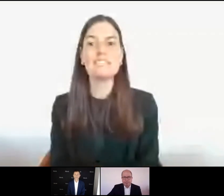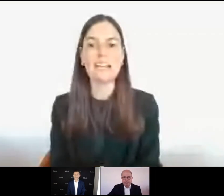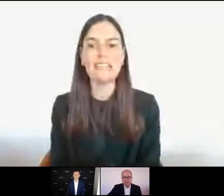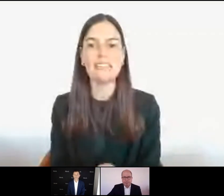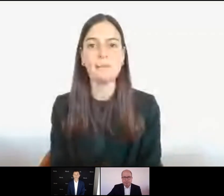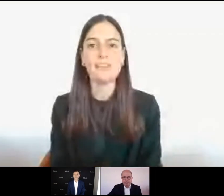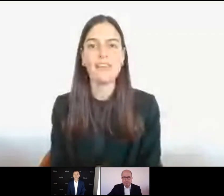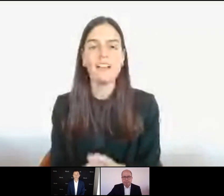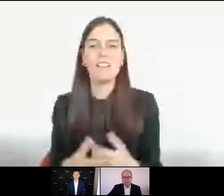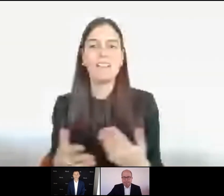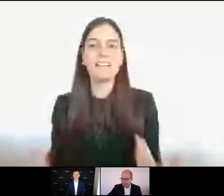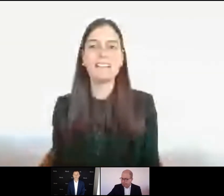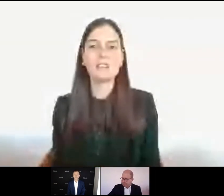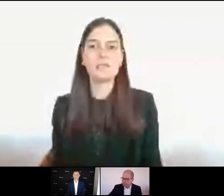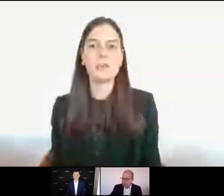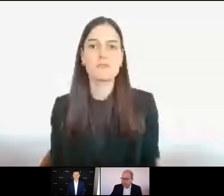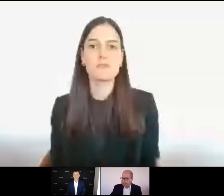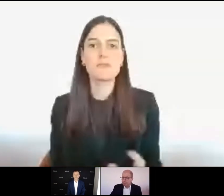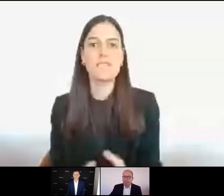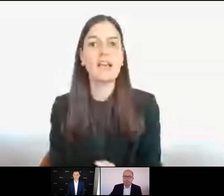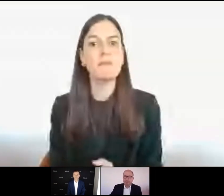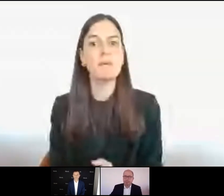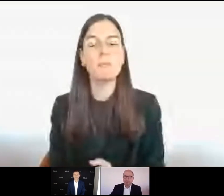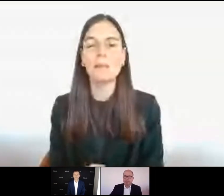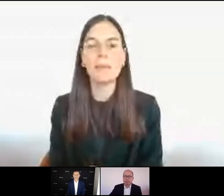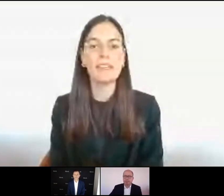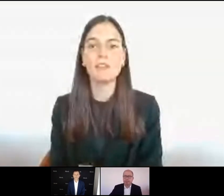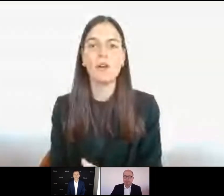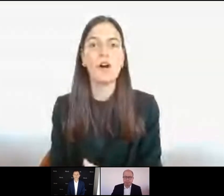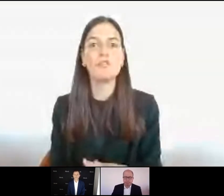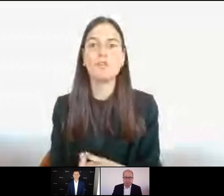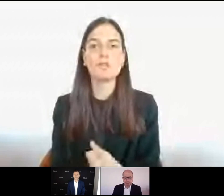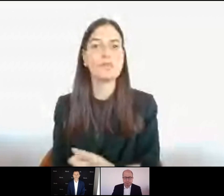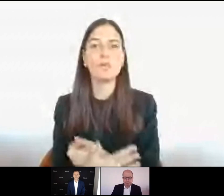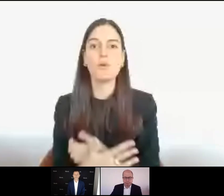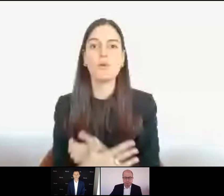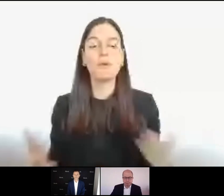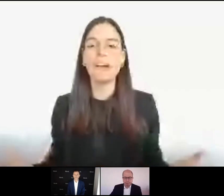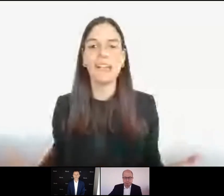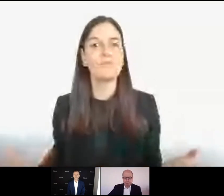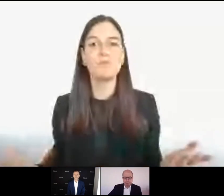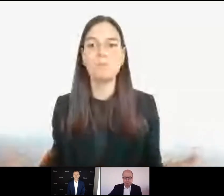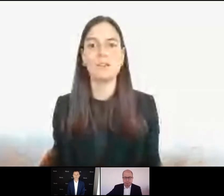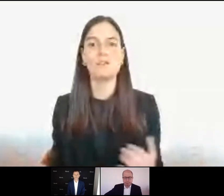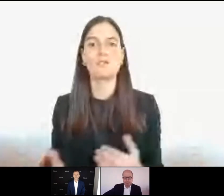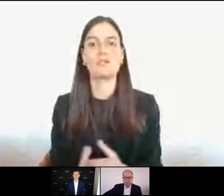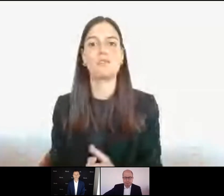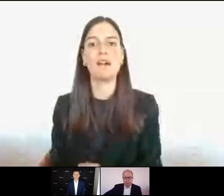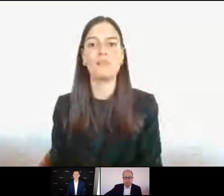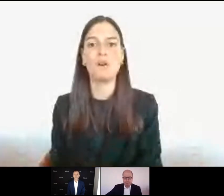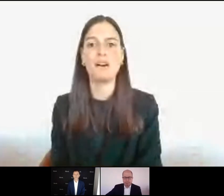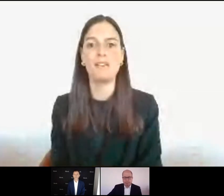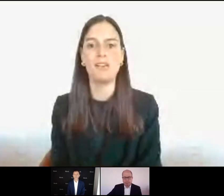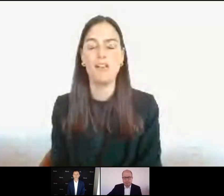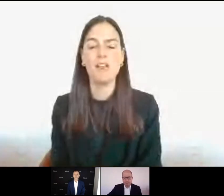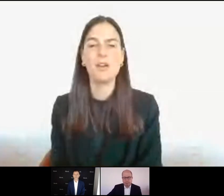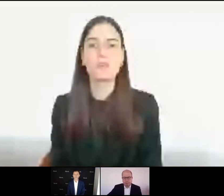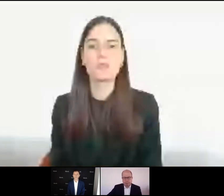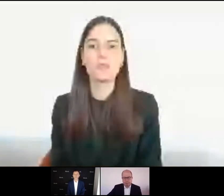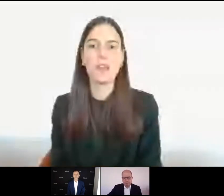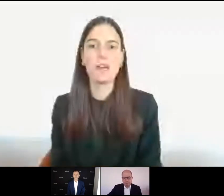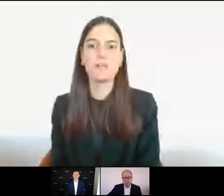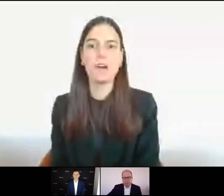de fiscalité. La détention en société, elle me permet, en fonction, pareil, du bien que je vais avoir